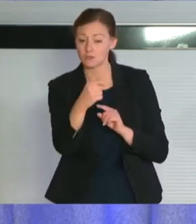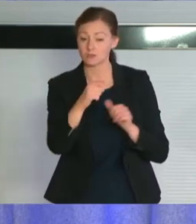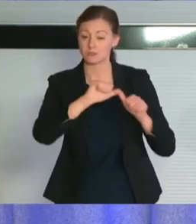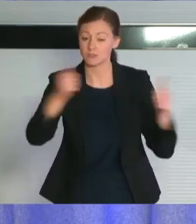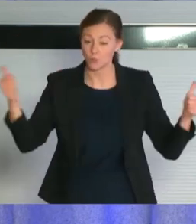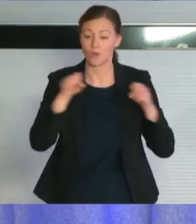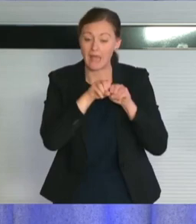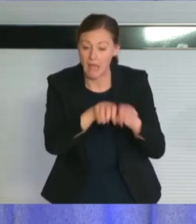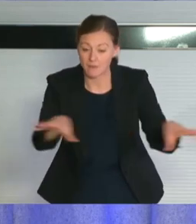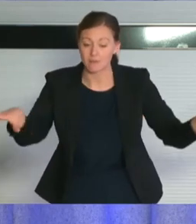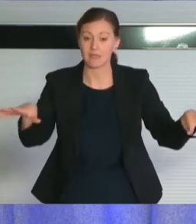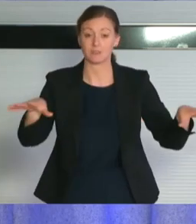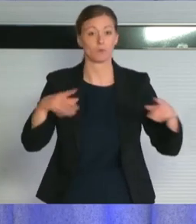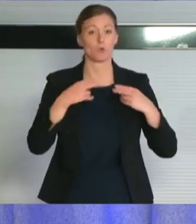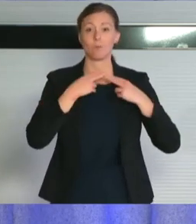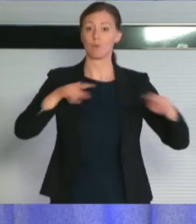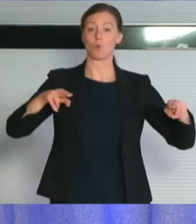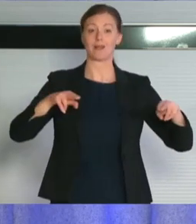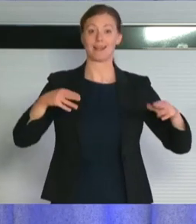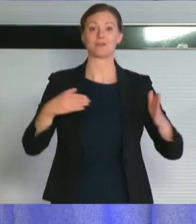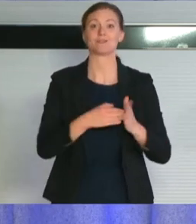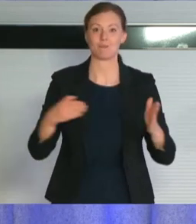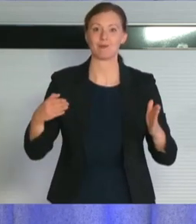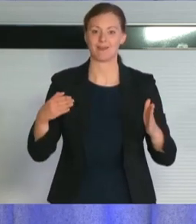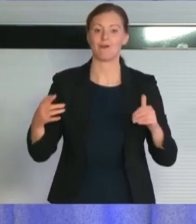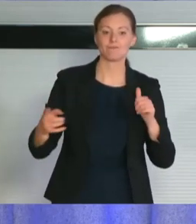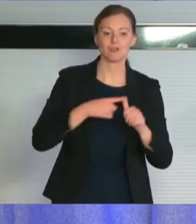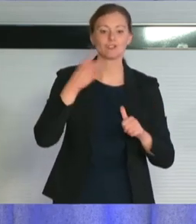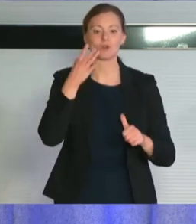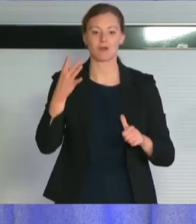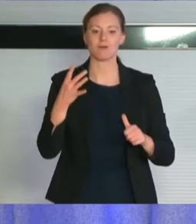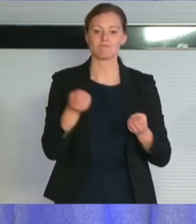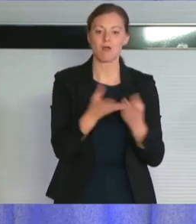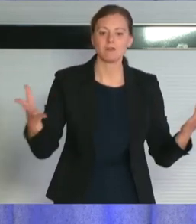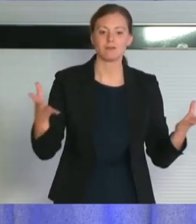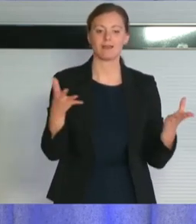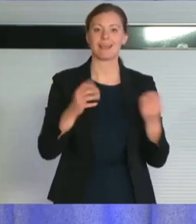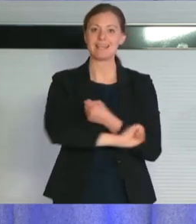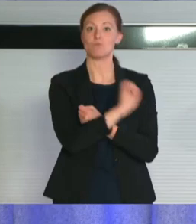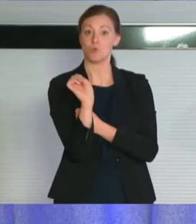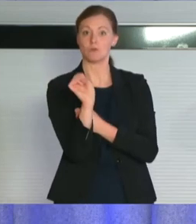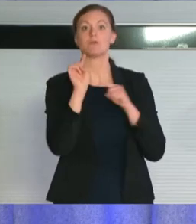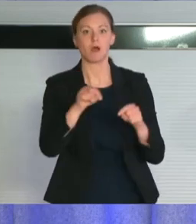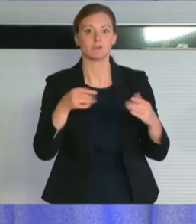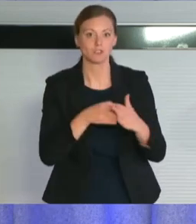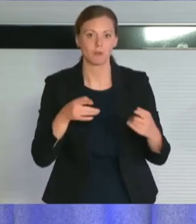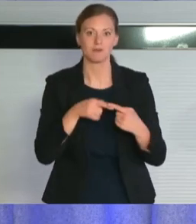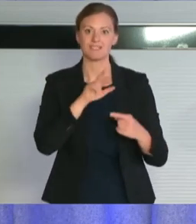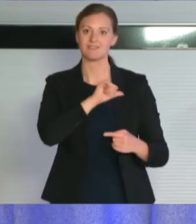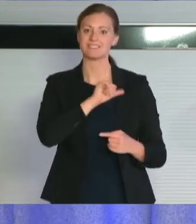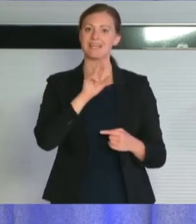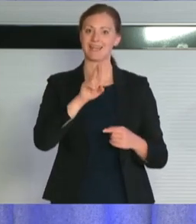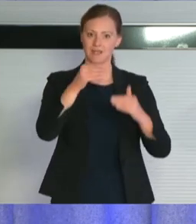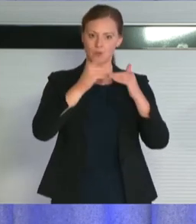epidemi som ikke stanser før en stor andel av befolkningen er immun. Mens hvis R er under 1, så vil vi slå